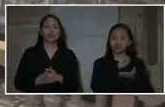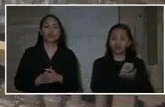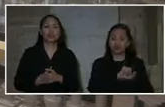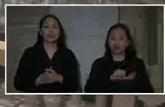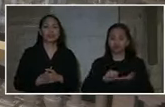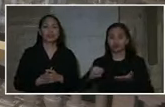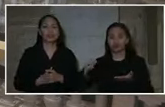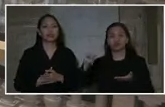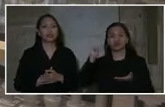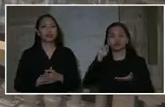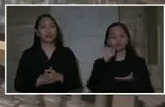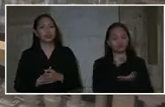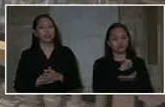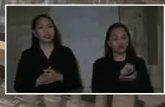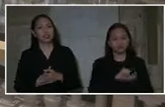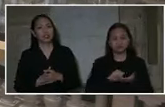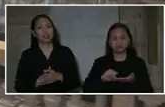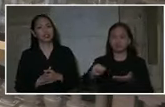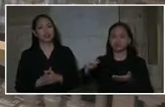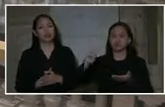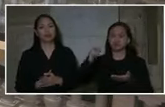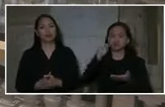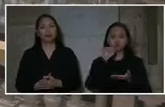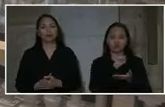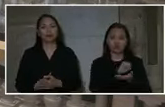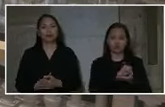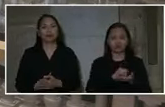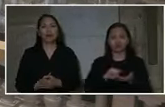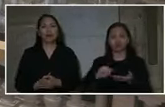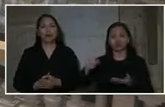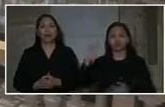Santo, Santo, Santo,